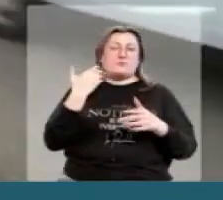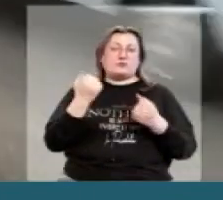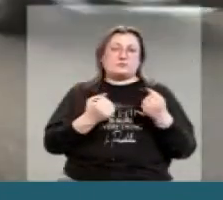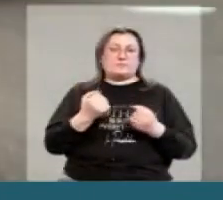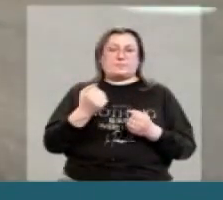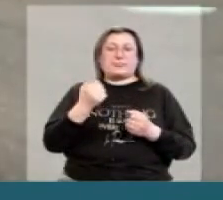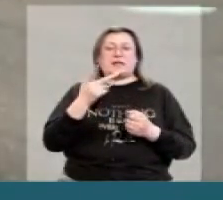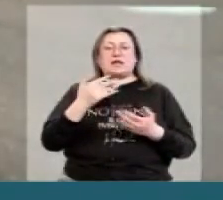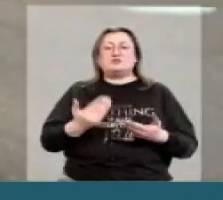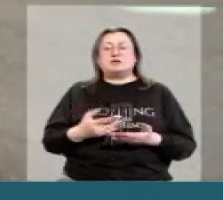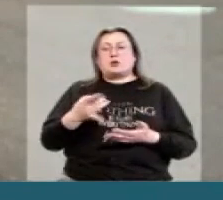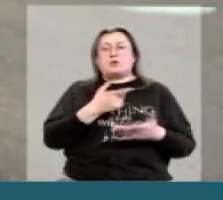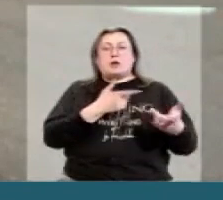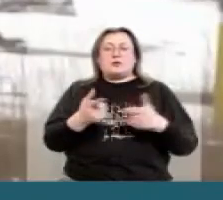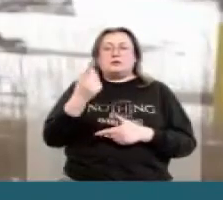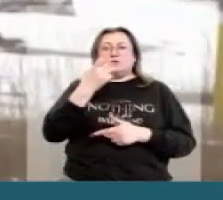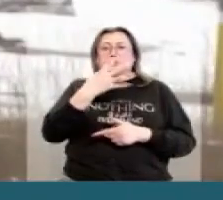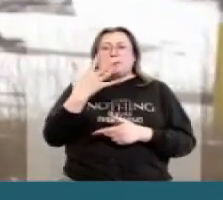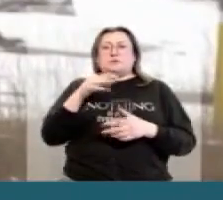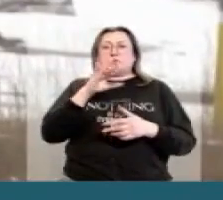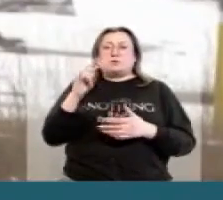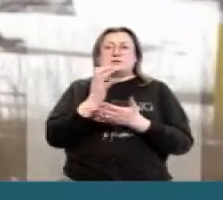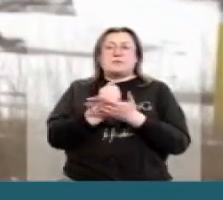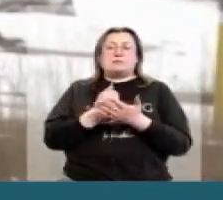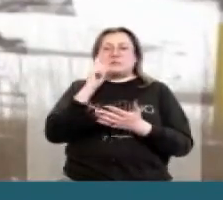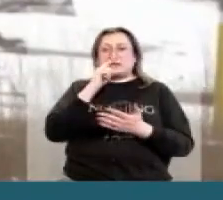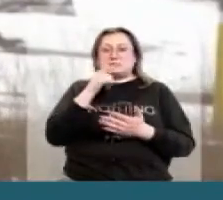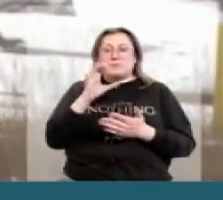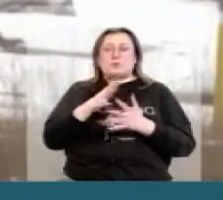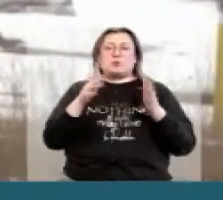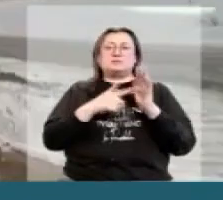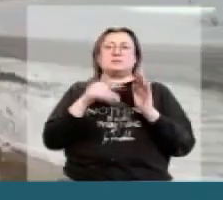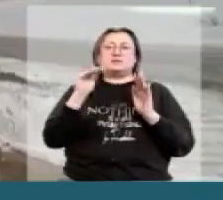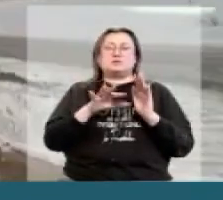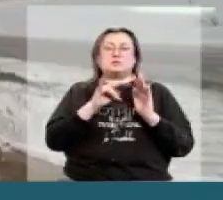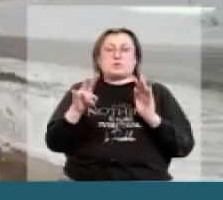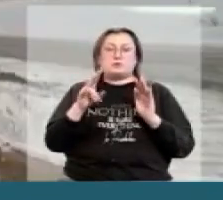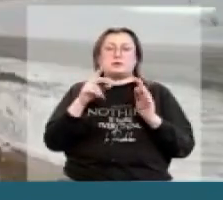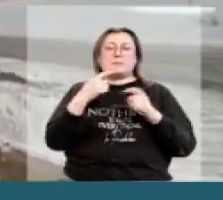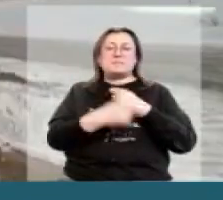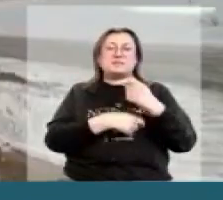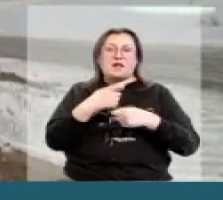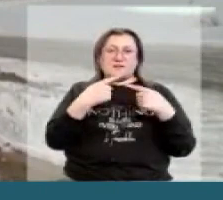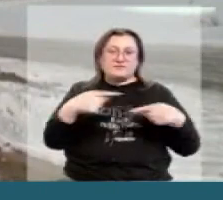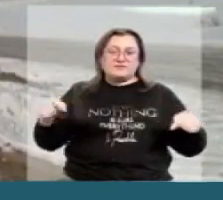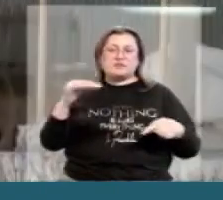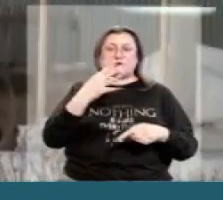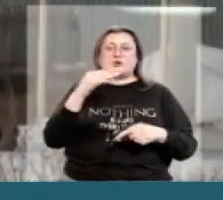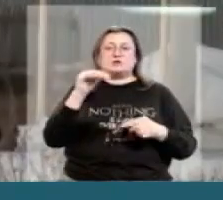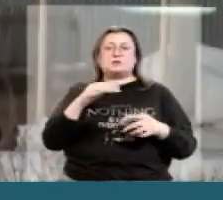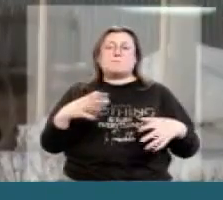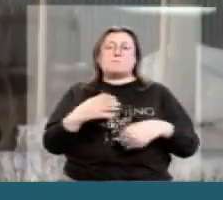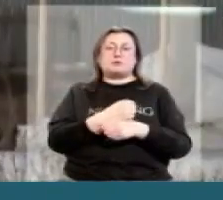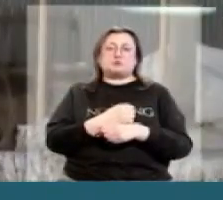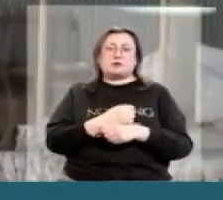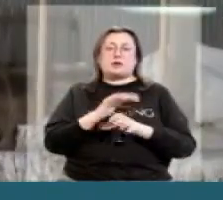техники. Для жителей региона заготовлено 145 тонн запасов ГСМ, более 7 тысяч тонн инертных материалов и 40 тысяч тонн